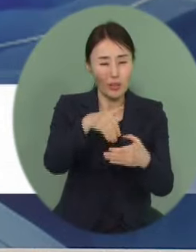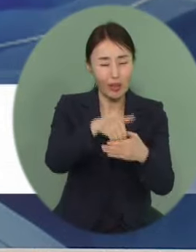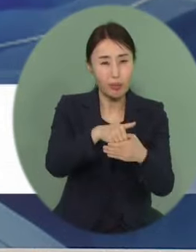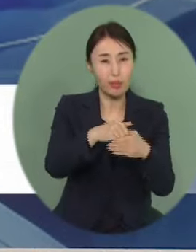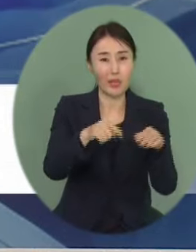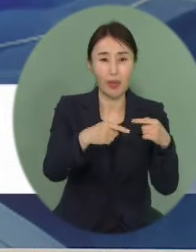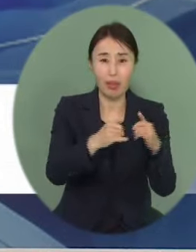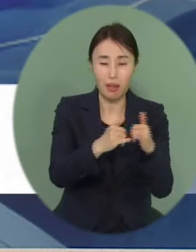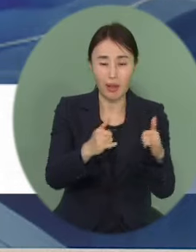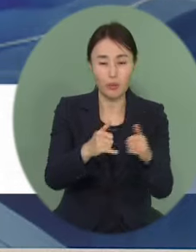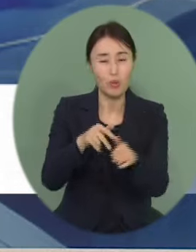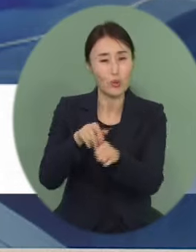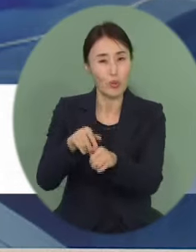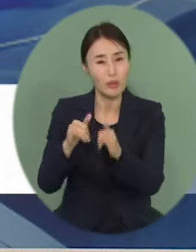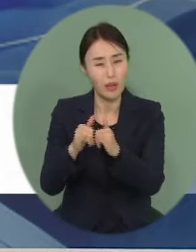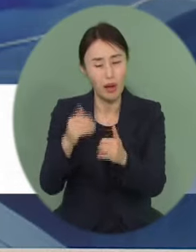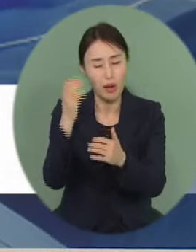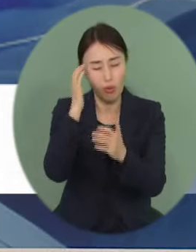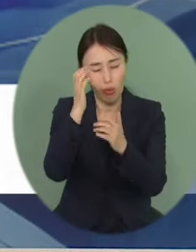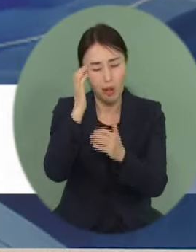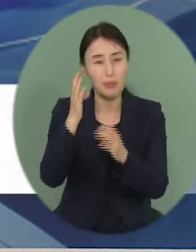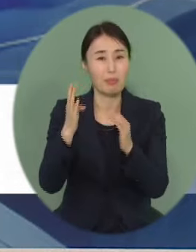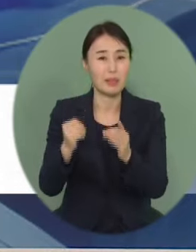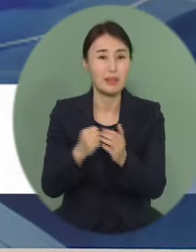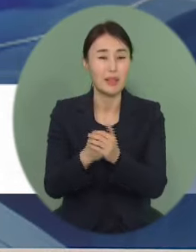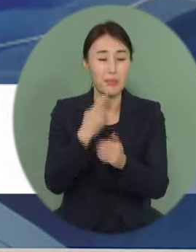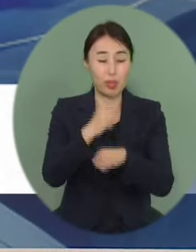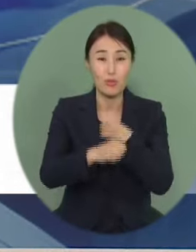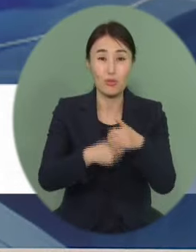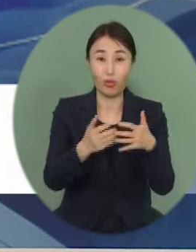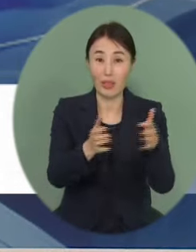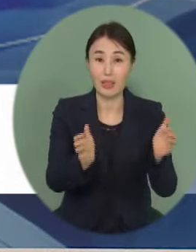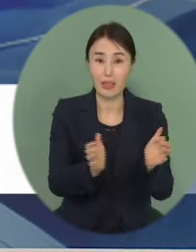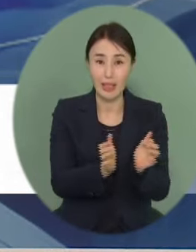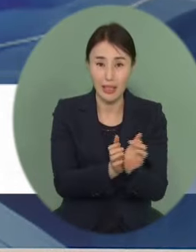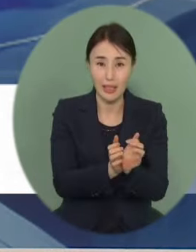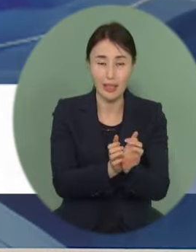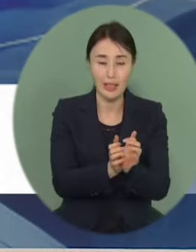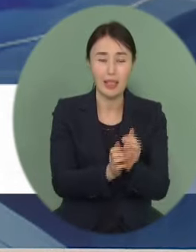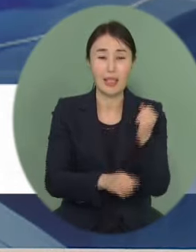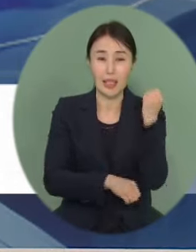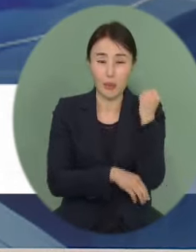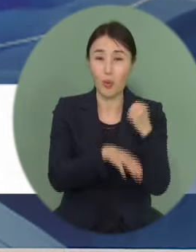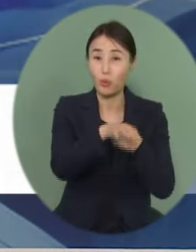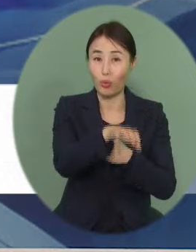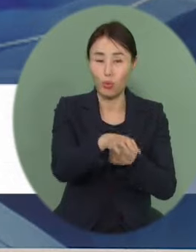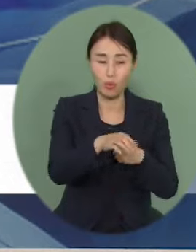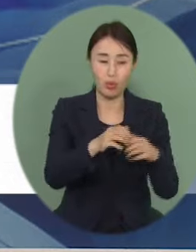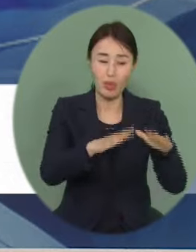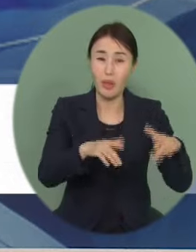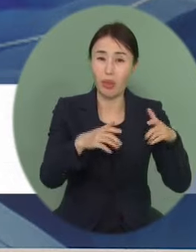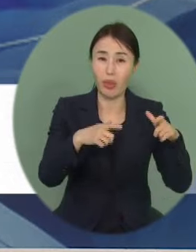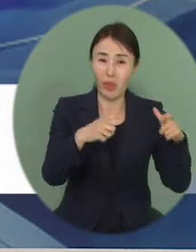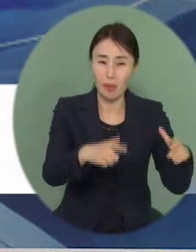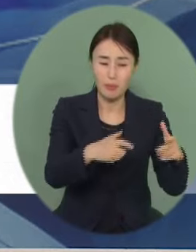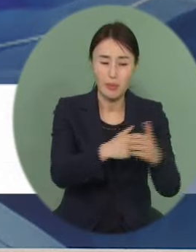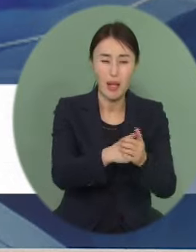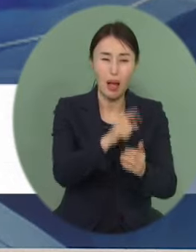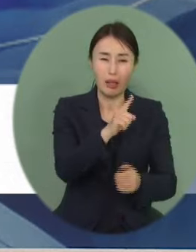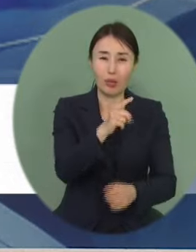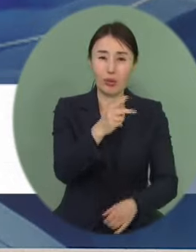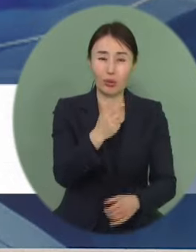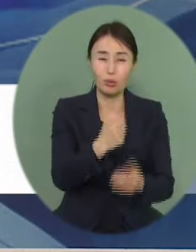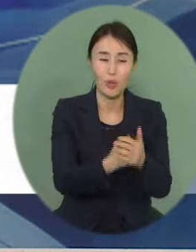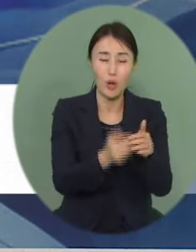후보자들도 혼란스러워하고 있습니다 특히 더불어민주당이 이른바 텃밭으로 생각하는 전남은 아직 단 한 곳도